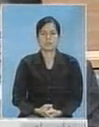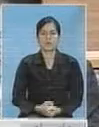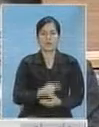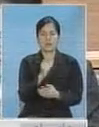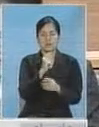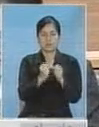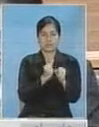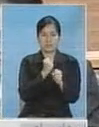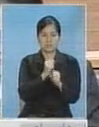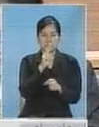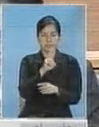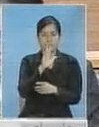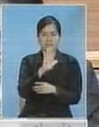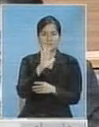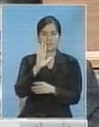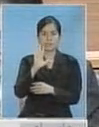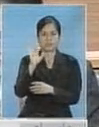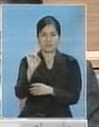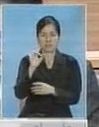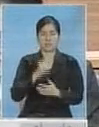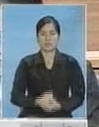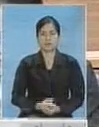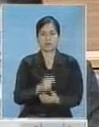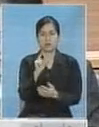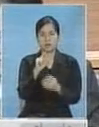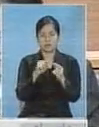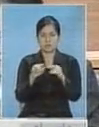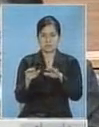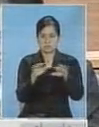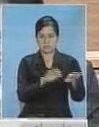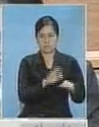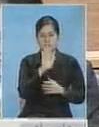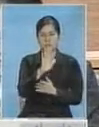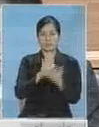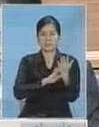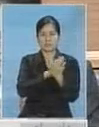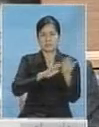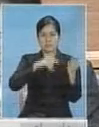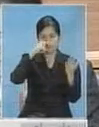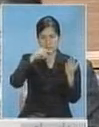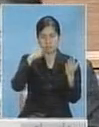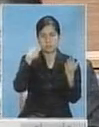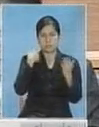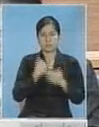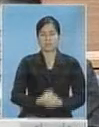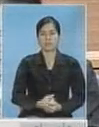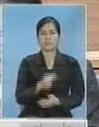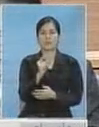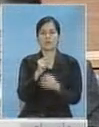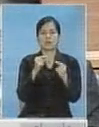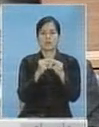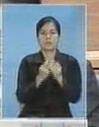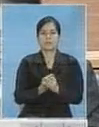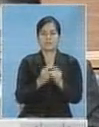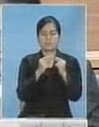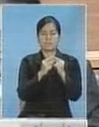ในปี2558ก็ซึ่งเป็นการเตรียมความพร้อมของประเทศไทยแล้วที่จะเข้าสู่ประชาคมเศรษ